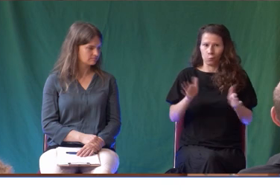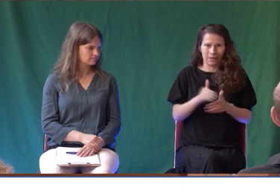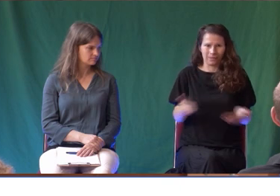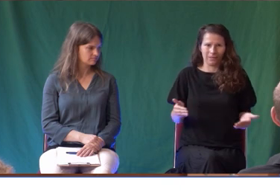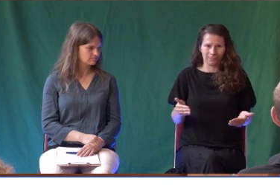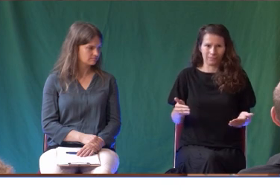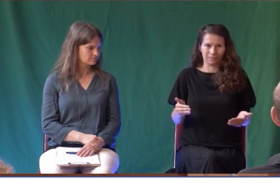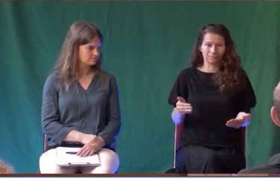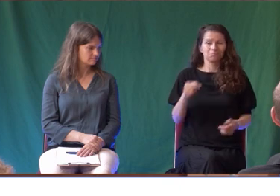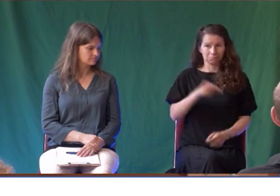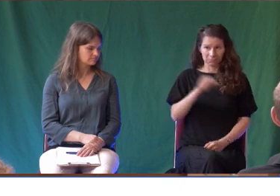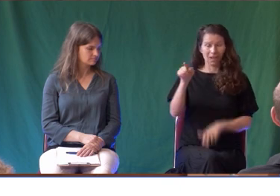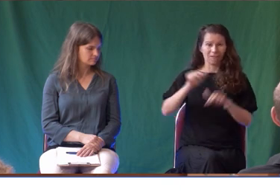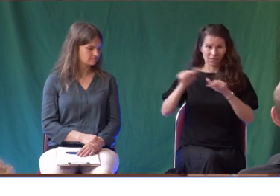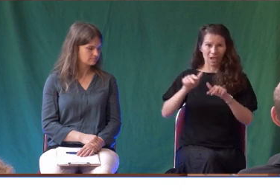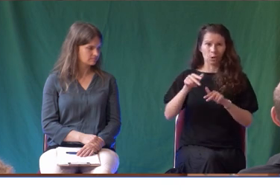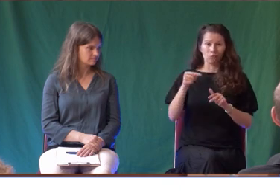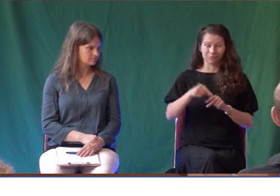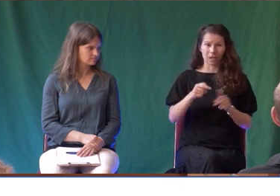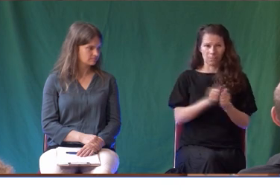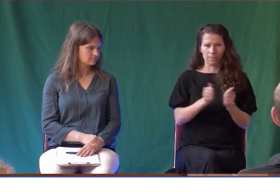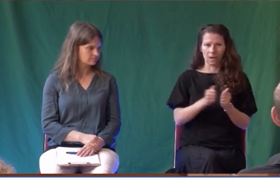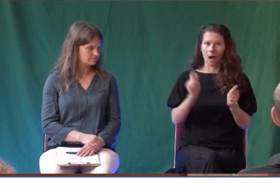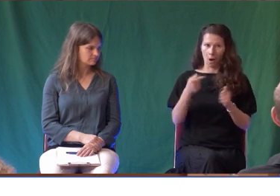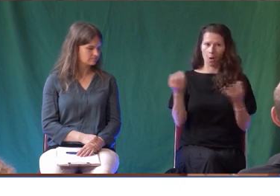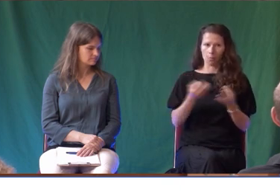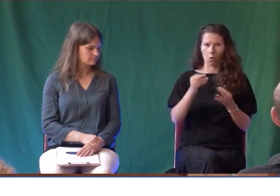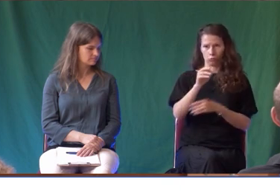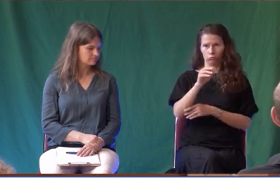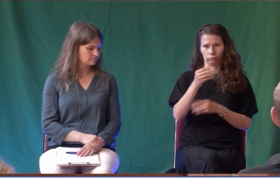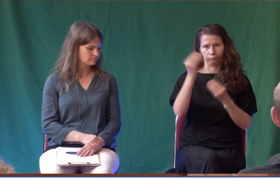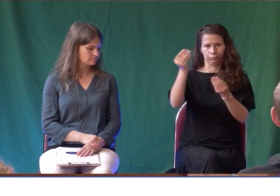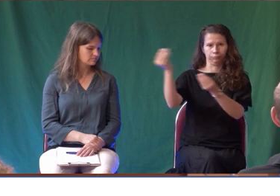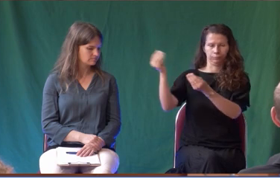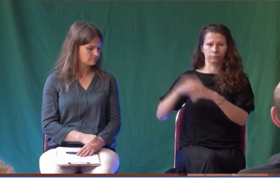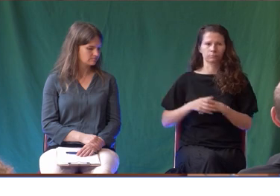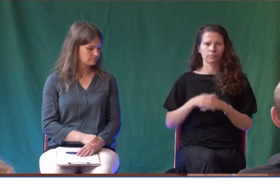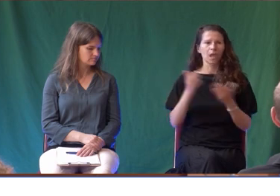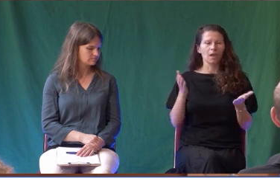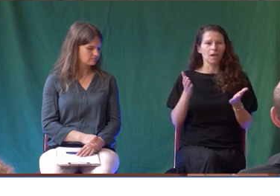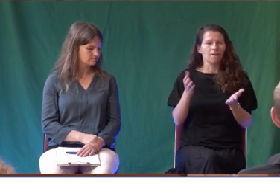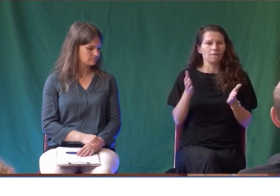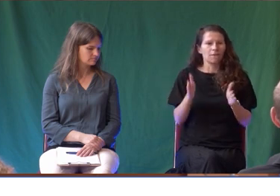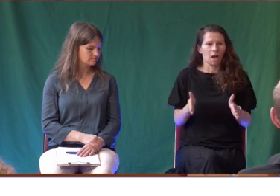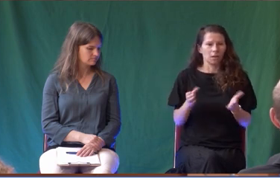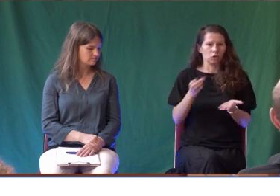Werkzeugkasten reingehört und nun halt die Fachstelle unterstützte Elternschaft Sachsen an dieser Stelle